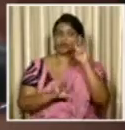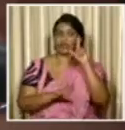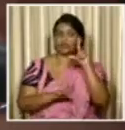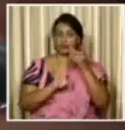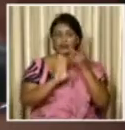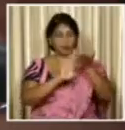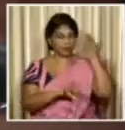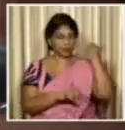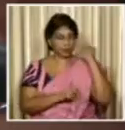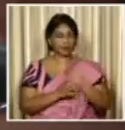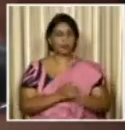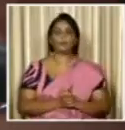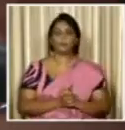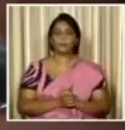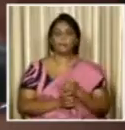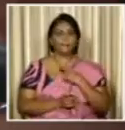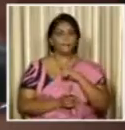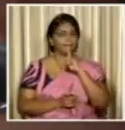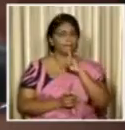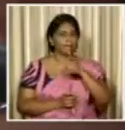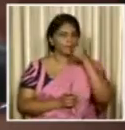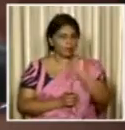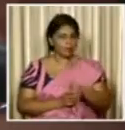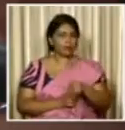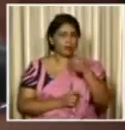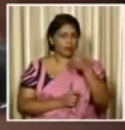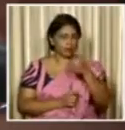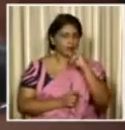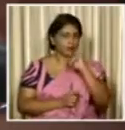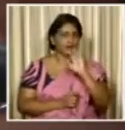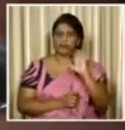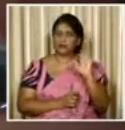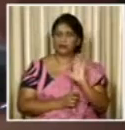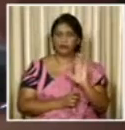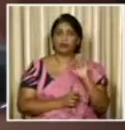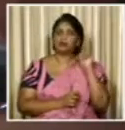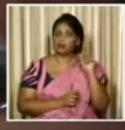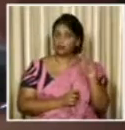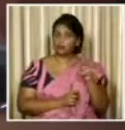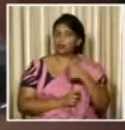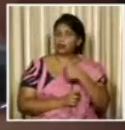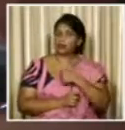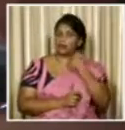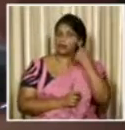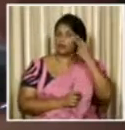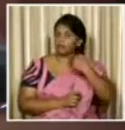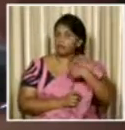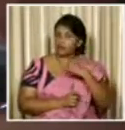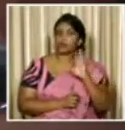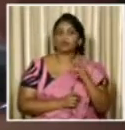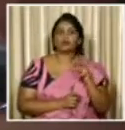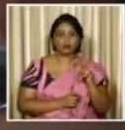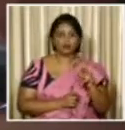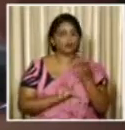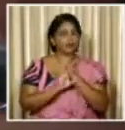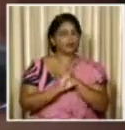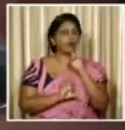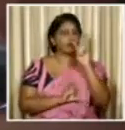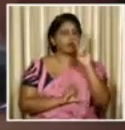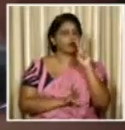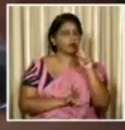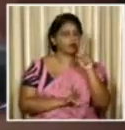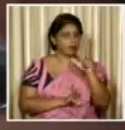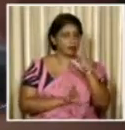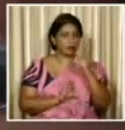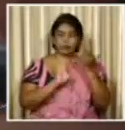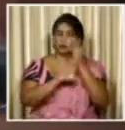කලින් මා කියන්නේ තීන්දුව හරිද වැරදිද කියන එක නෙවෙයි. හැබැයි ඔහුගේ හෘද සාක්ෂියට අනුව මීට අවුරුදු 37කට